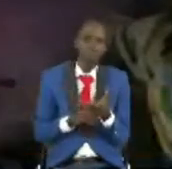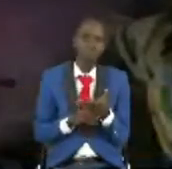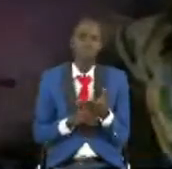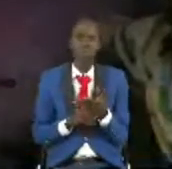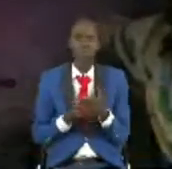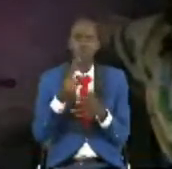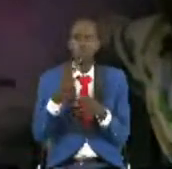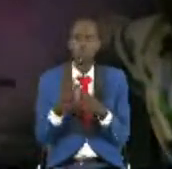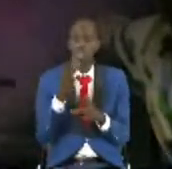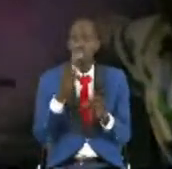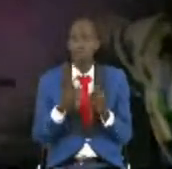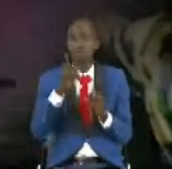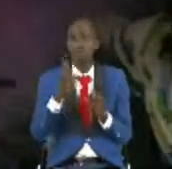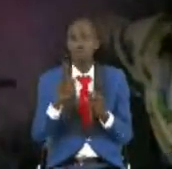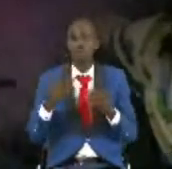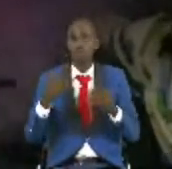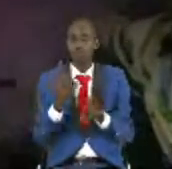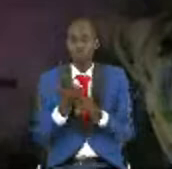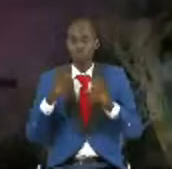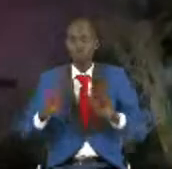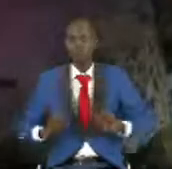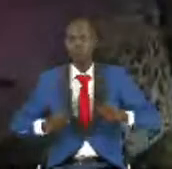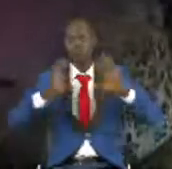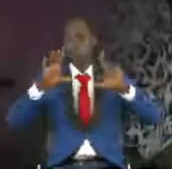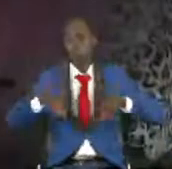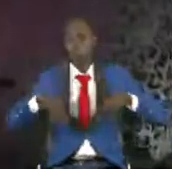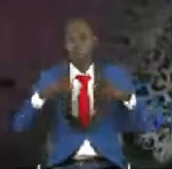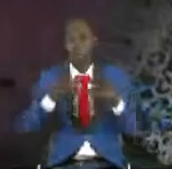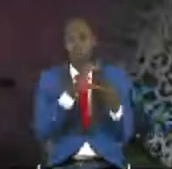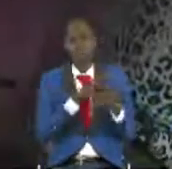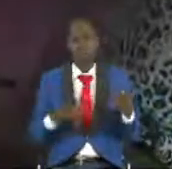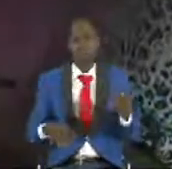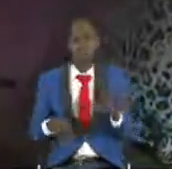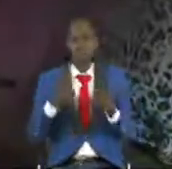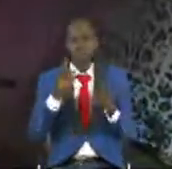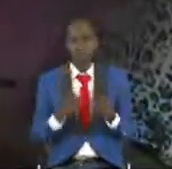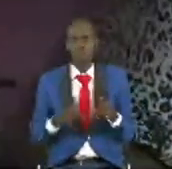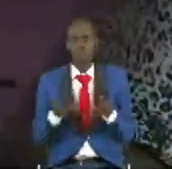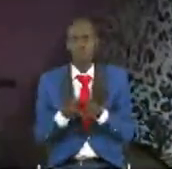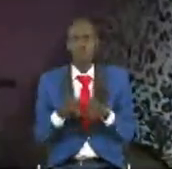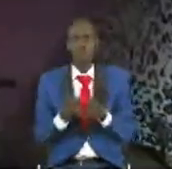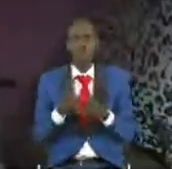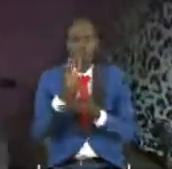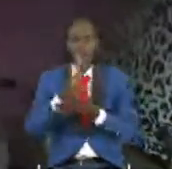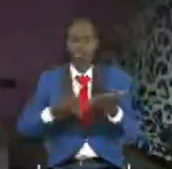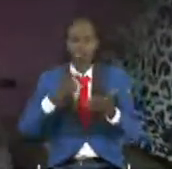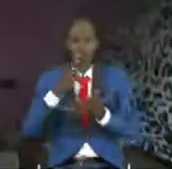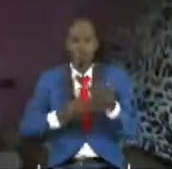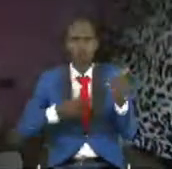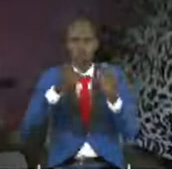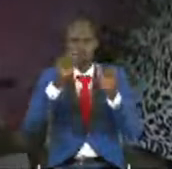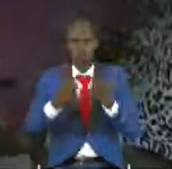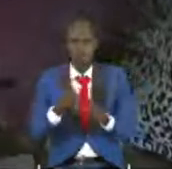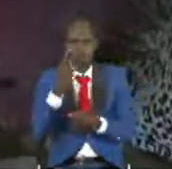qu'il y a des numéros qu'on vous a communiqués dans nos pays